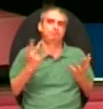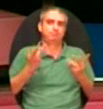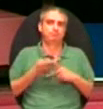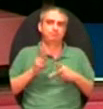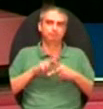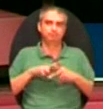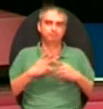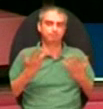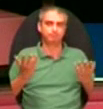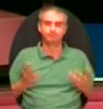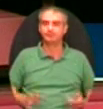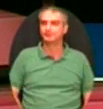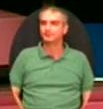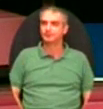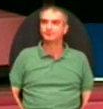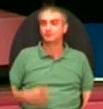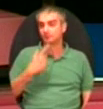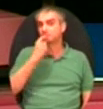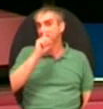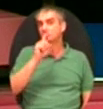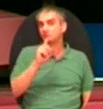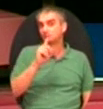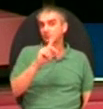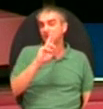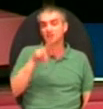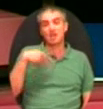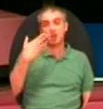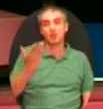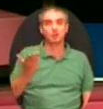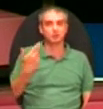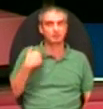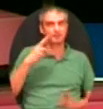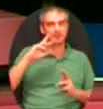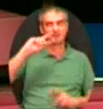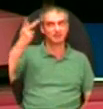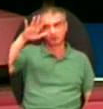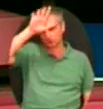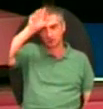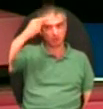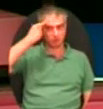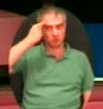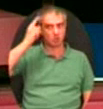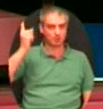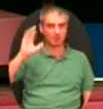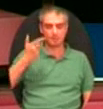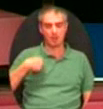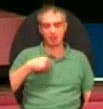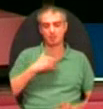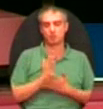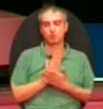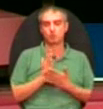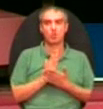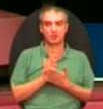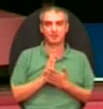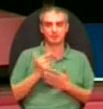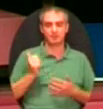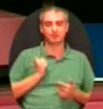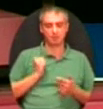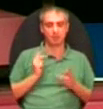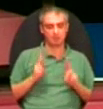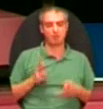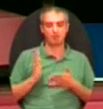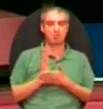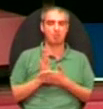הסלמה. א', יכול להיות. אני מקווה שהצד השני יודע למה אנחנו מוכנים, למה צהל